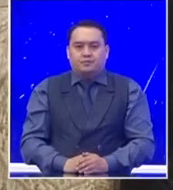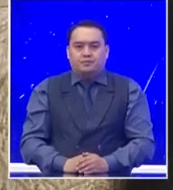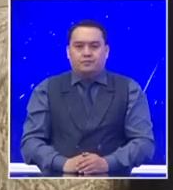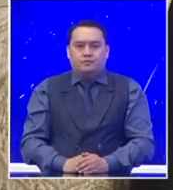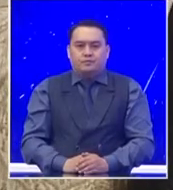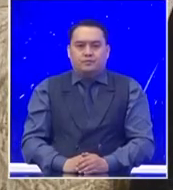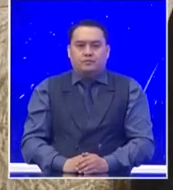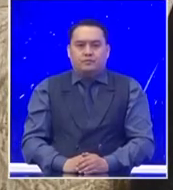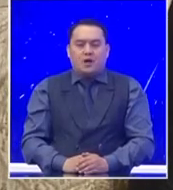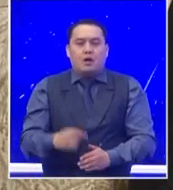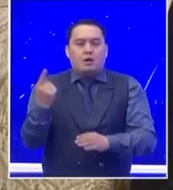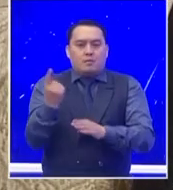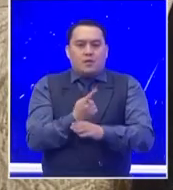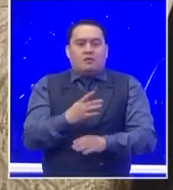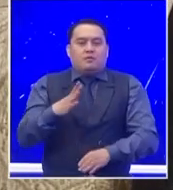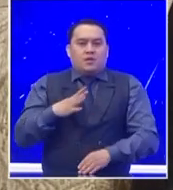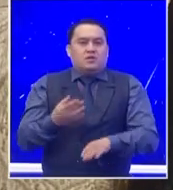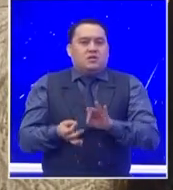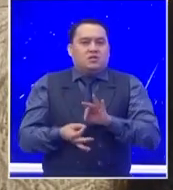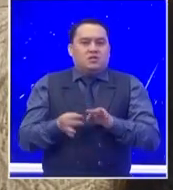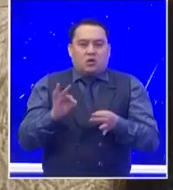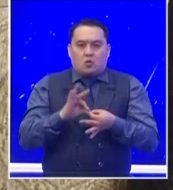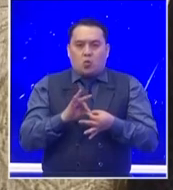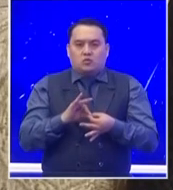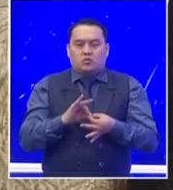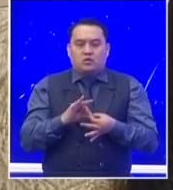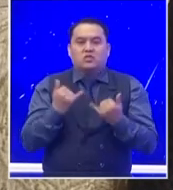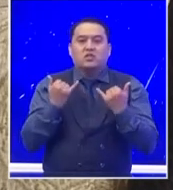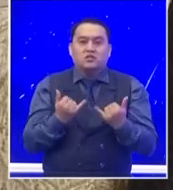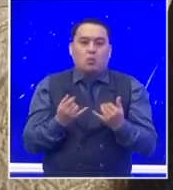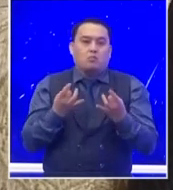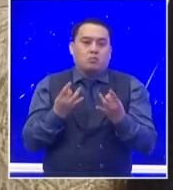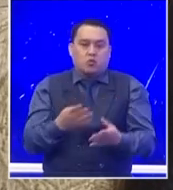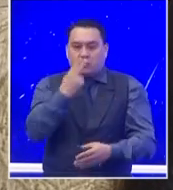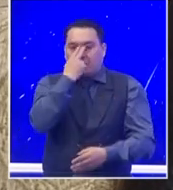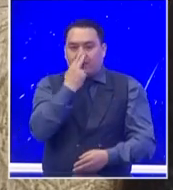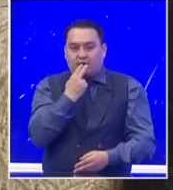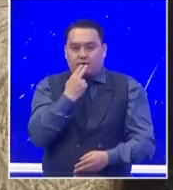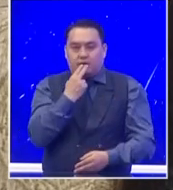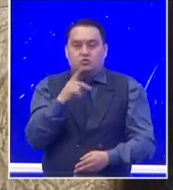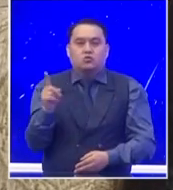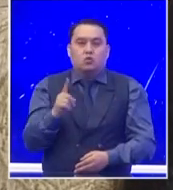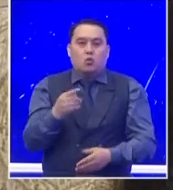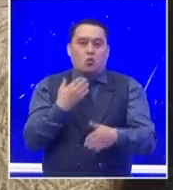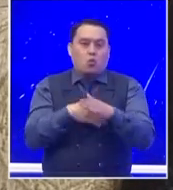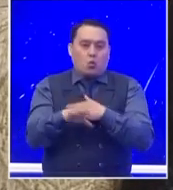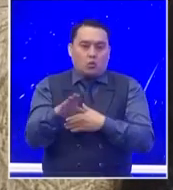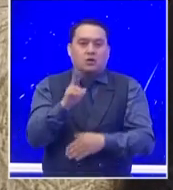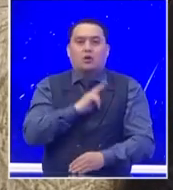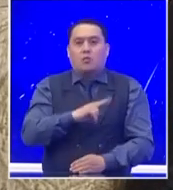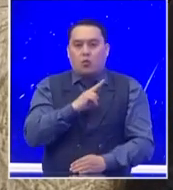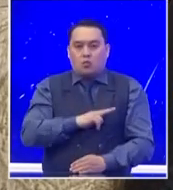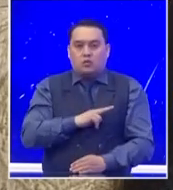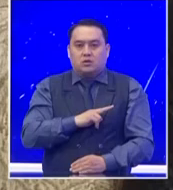быть, и сложно было, но тогда мы молодые были, не заметили бабушку. А сейчас мы просто привыкли, что она уходит,